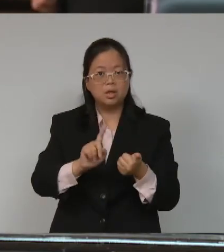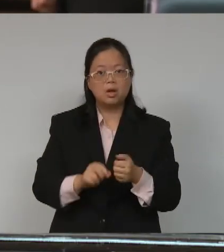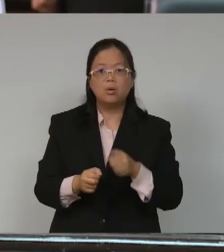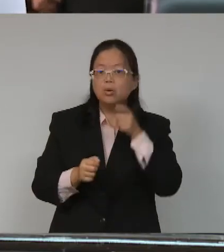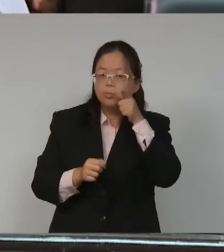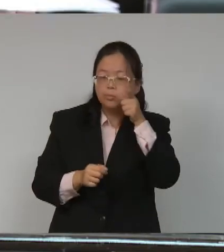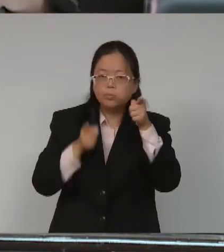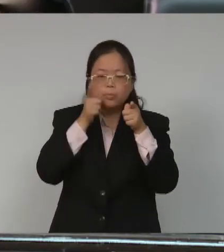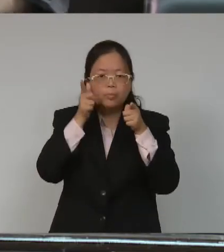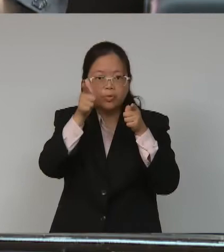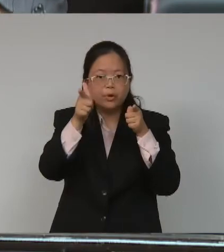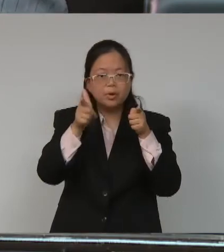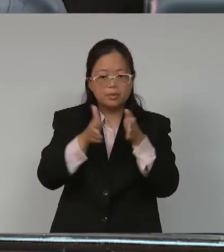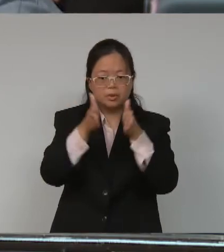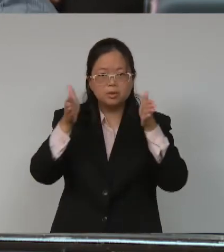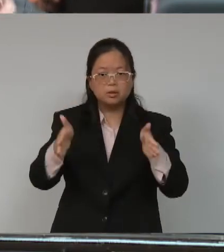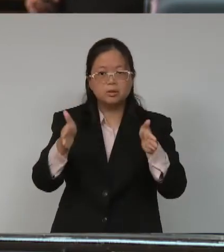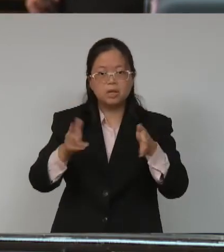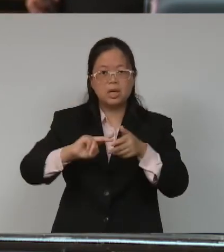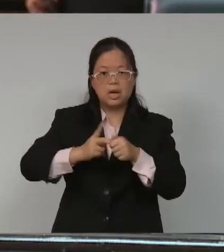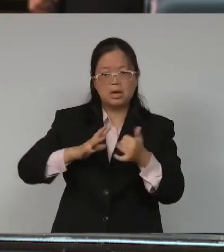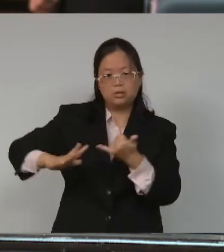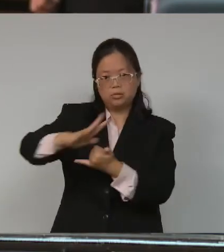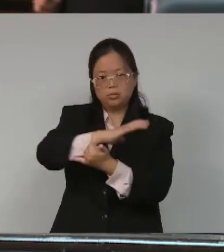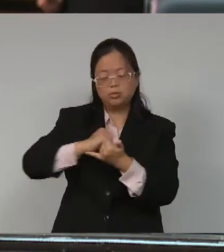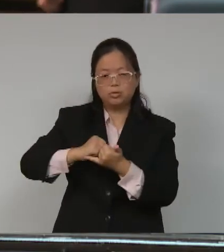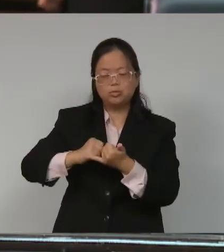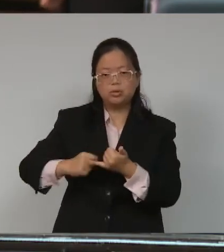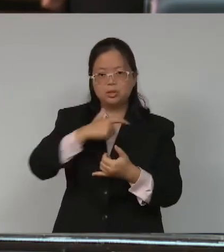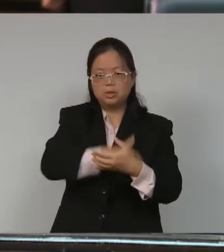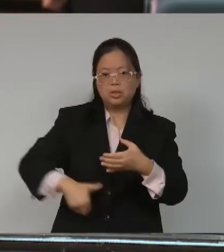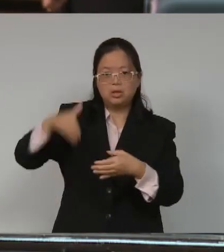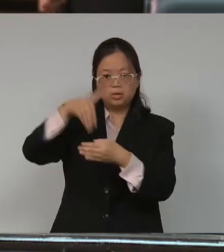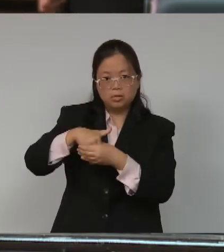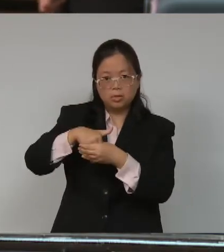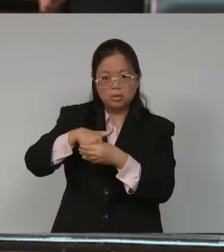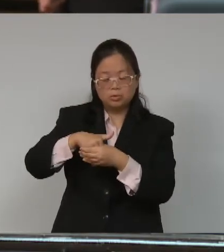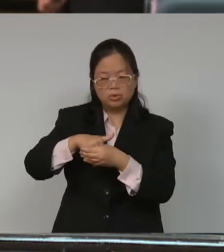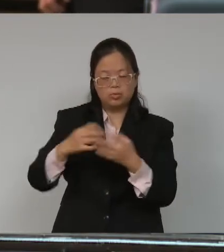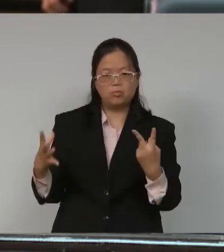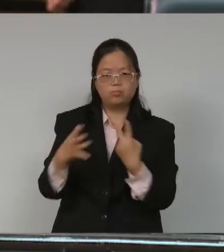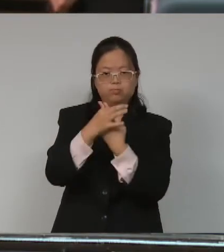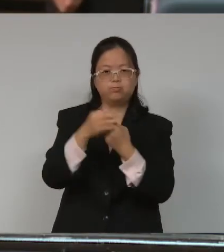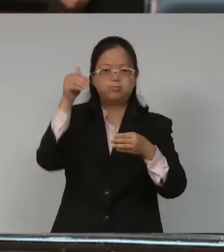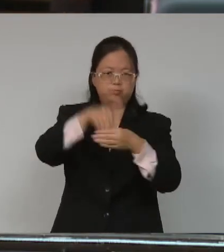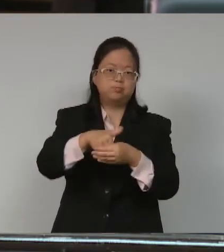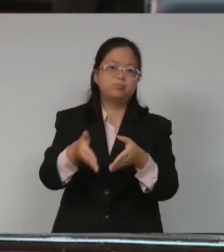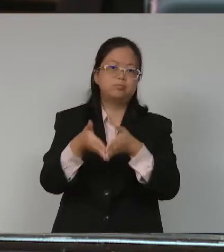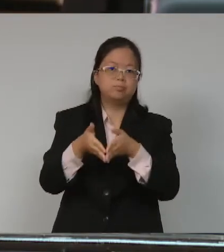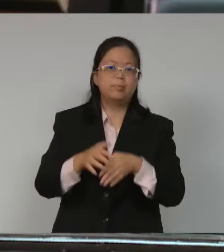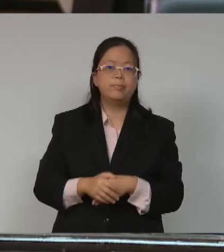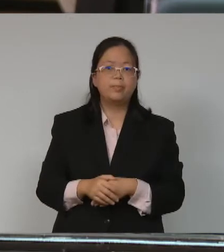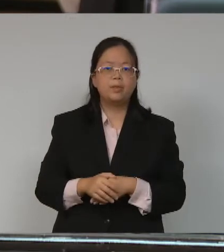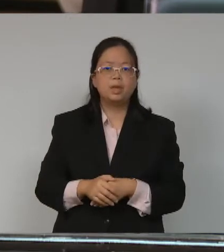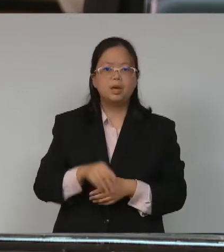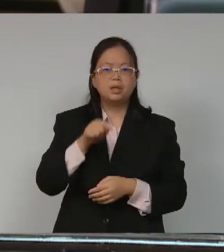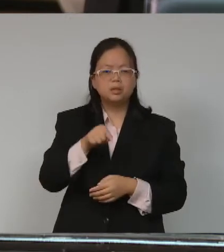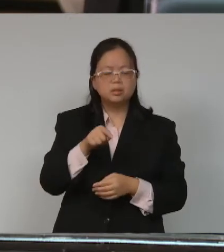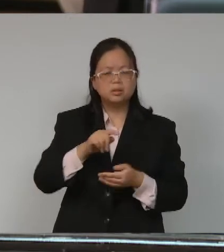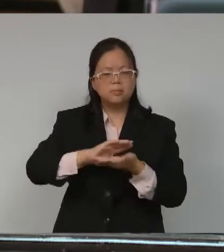我这边呢要跟全国性的大选呢去挂钩，哦，那这个到底会不会违反一案一公